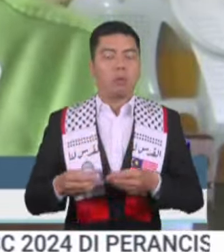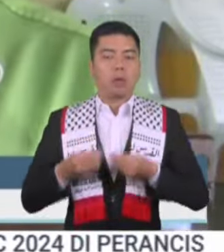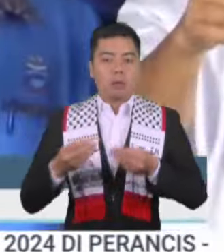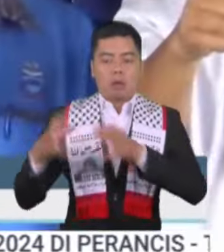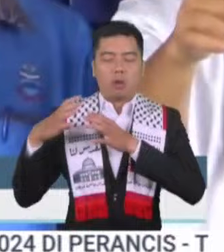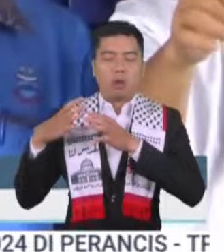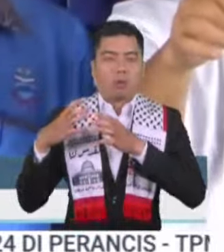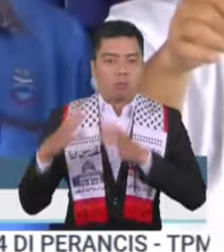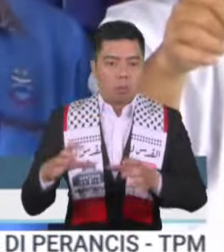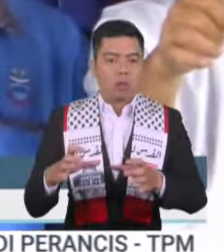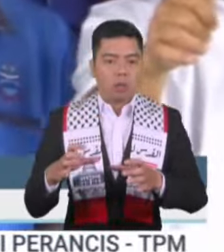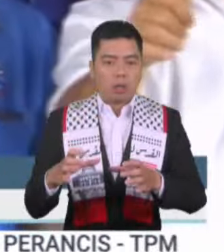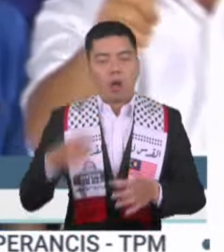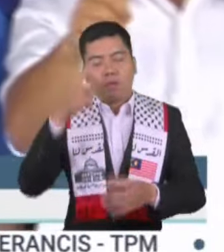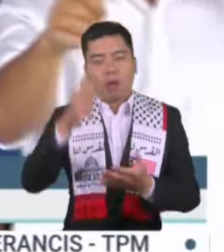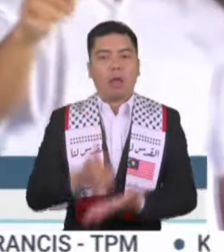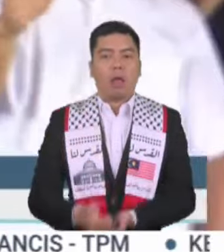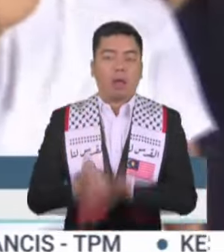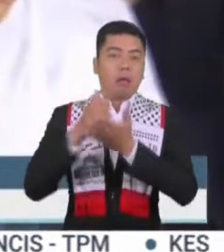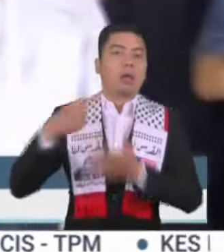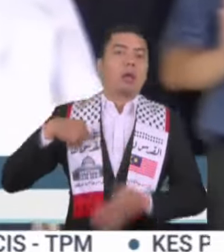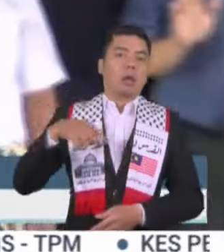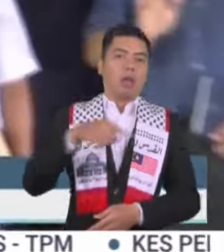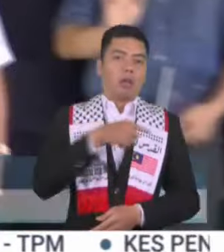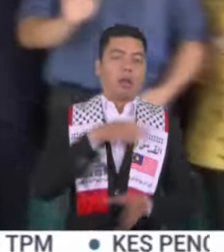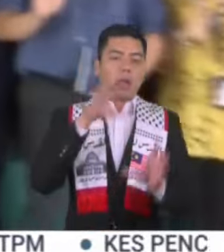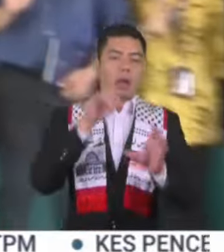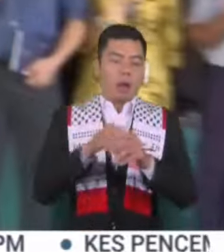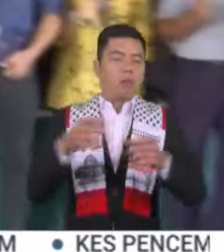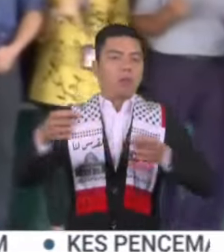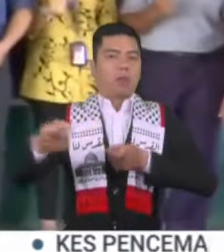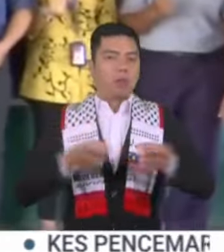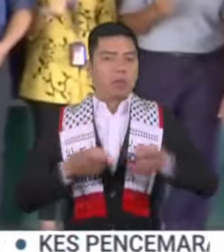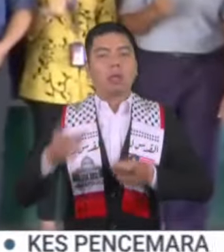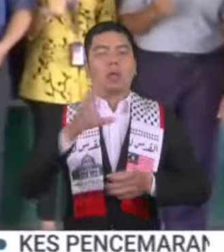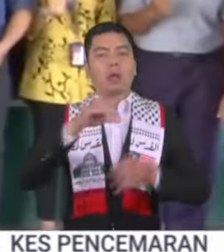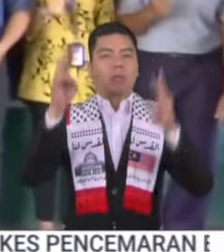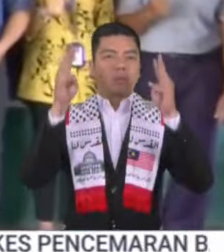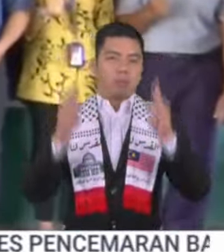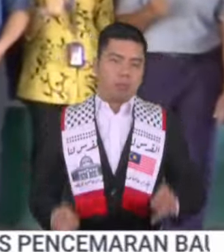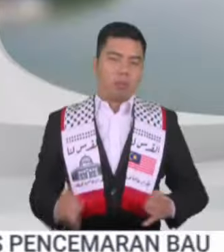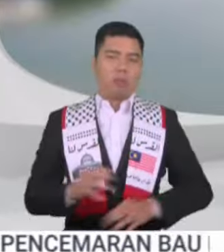sepenuhnya untuk membantu kami di peringkat pentadbiran di peringkatyarakatathanlis